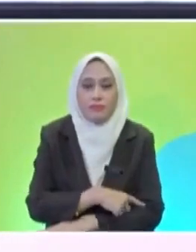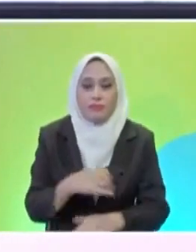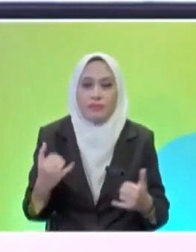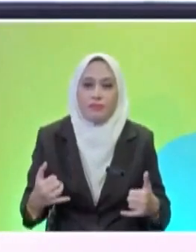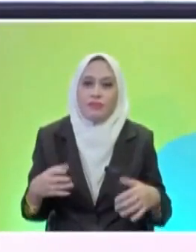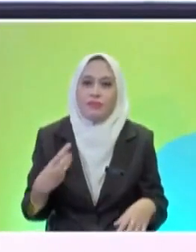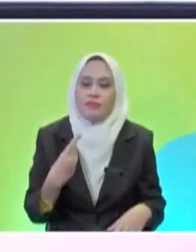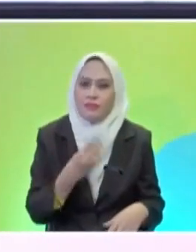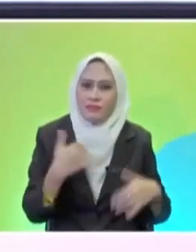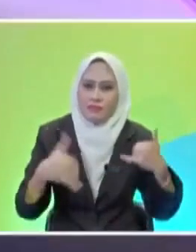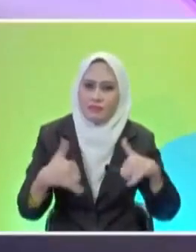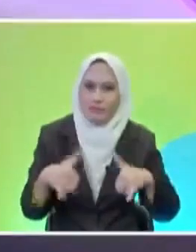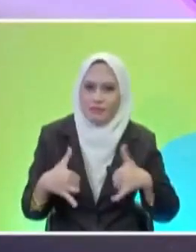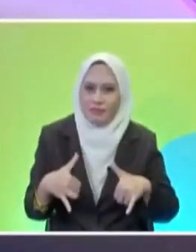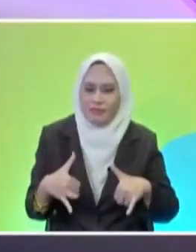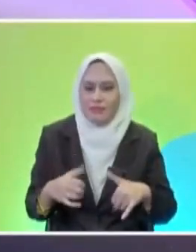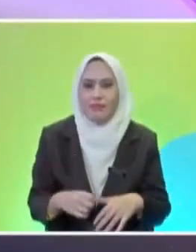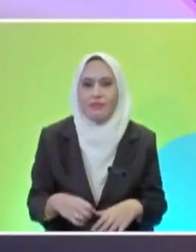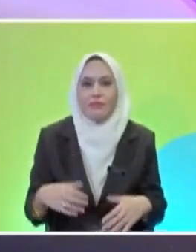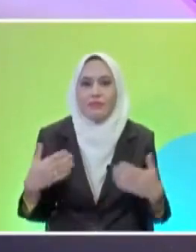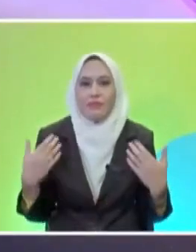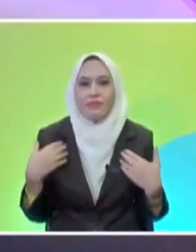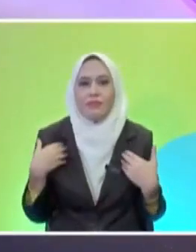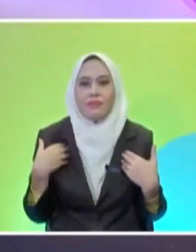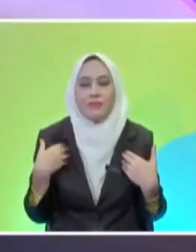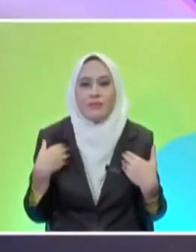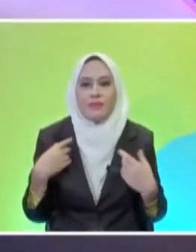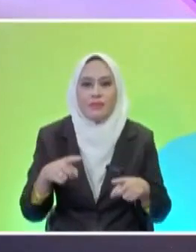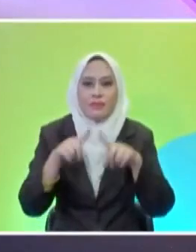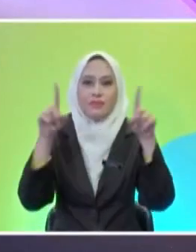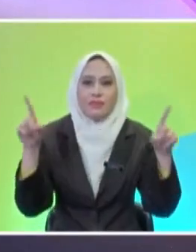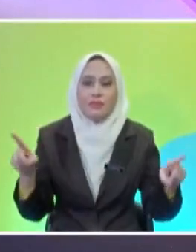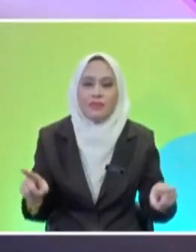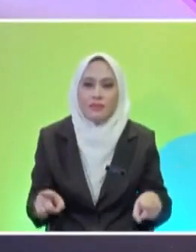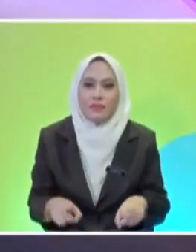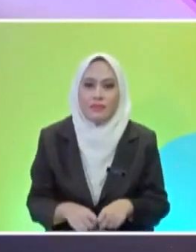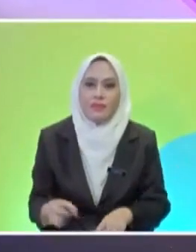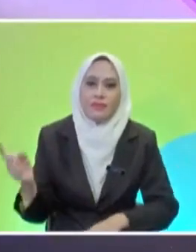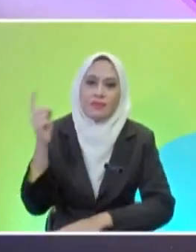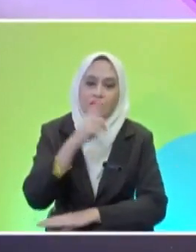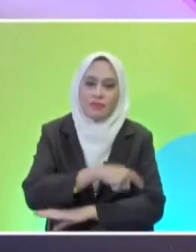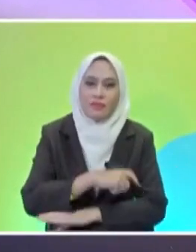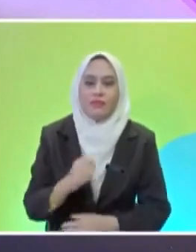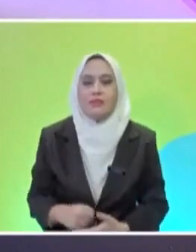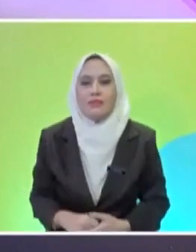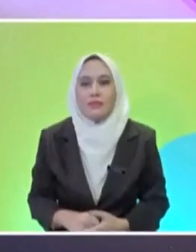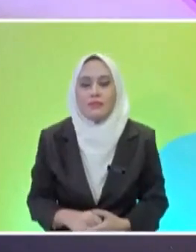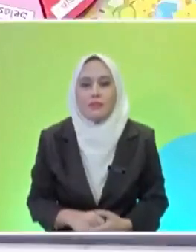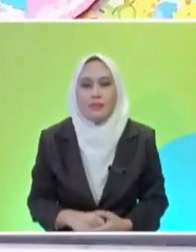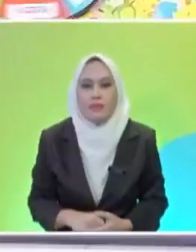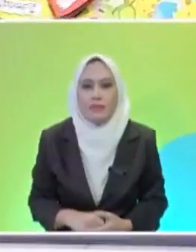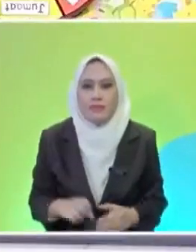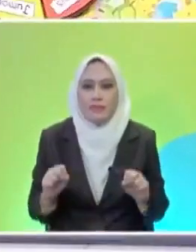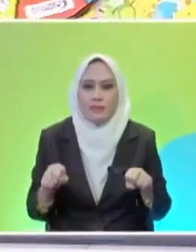permainan. Ha, dekat depan cikgu ni ada roda hari. Roda hari cikgu? Ya. Saya cuba